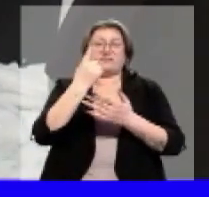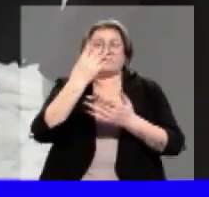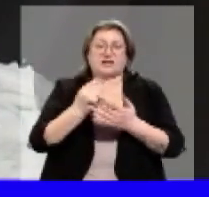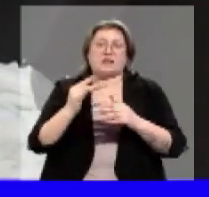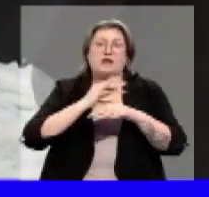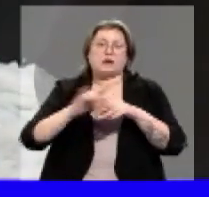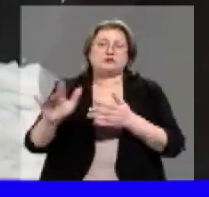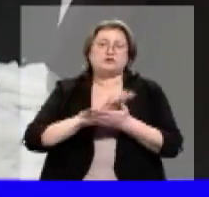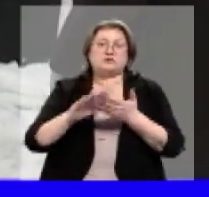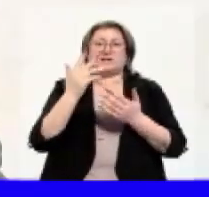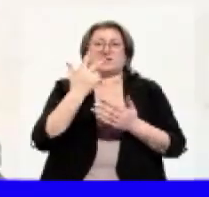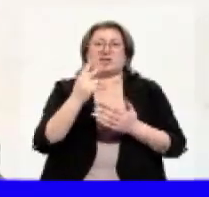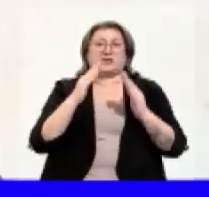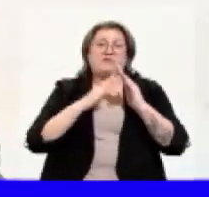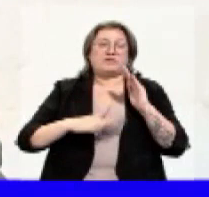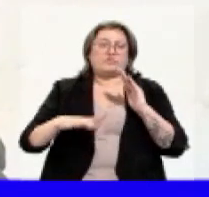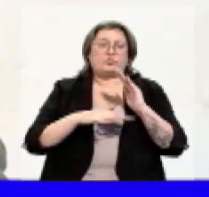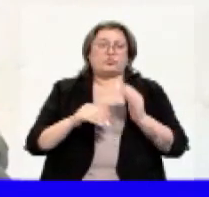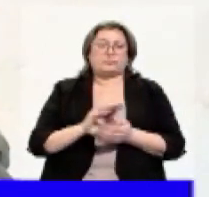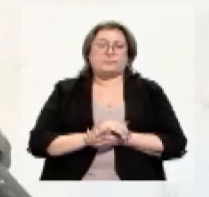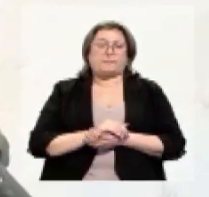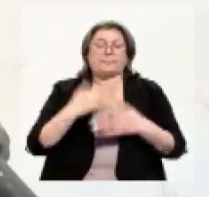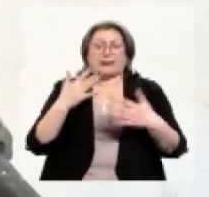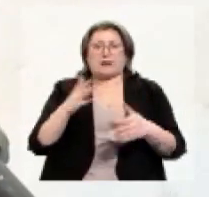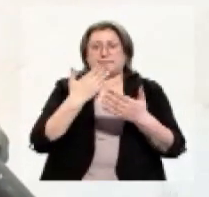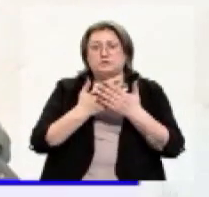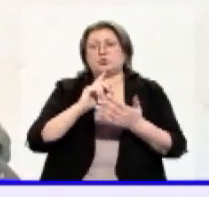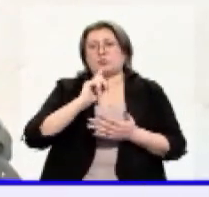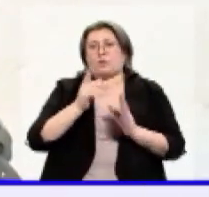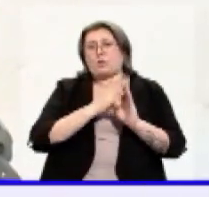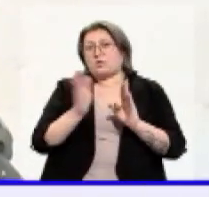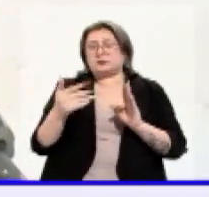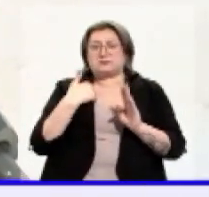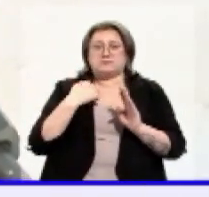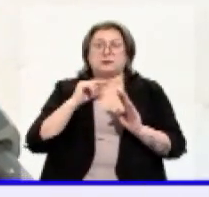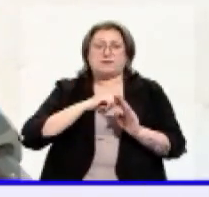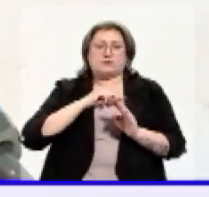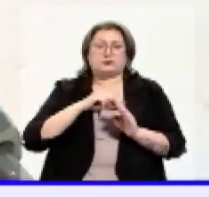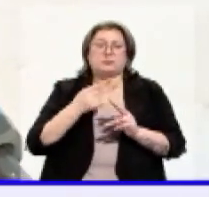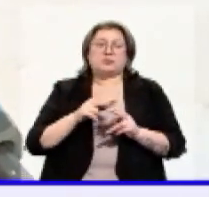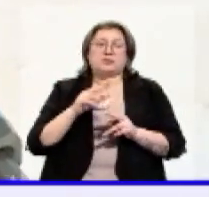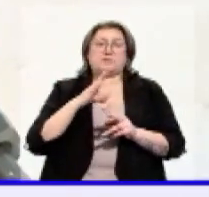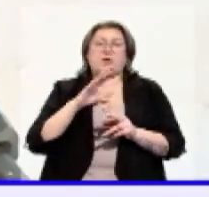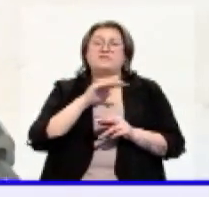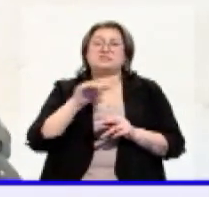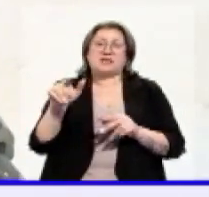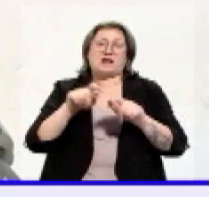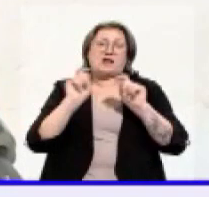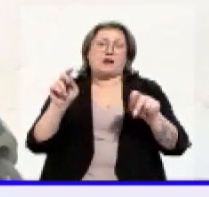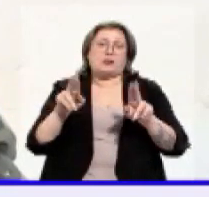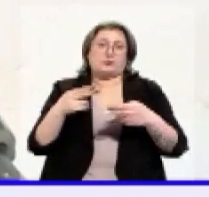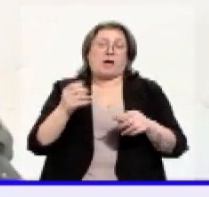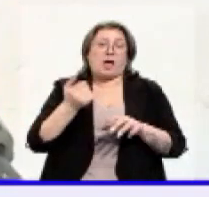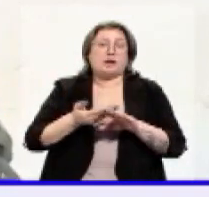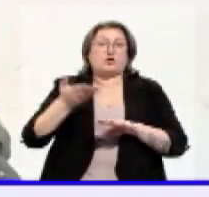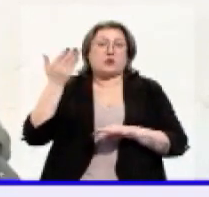очистить не менее 3 дворов. Уже более 8 года мы работаем в этой сфере, но это было как бы официальное создание клуба. До